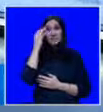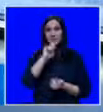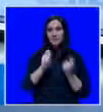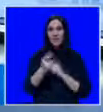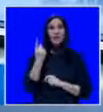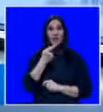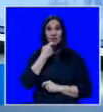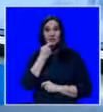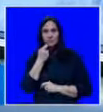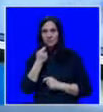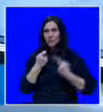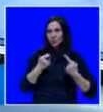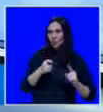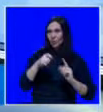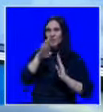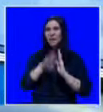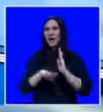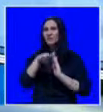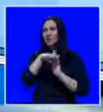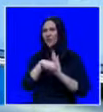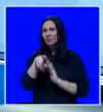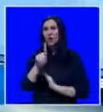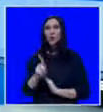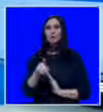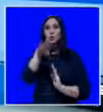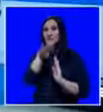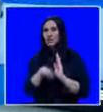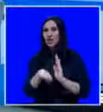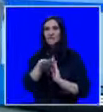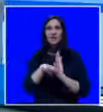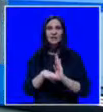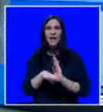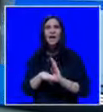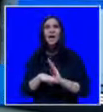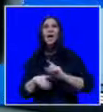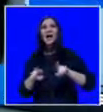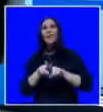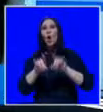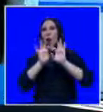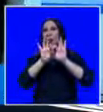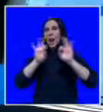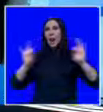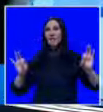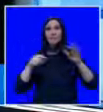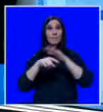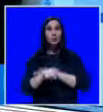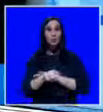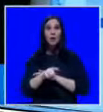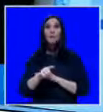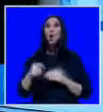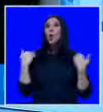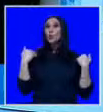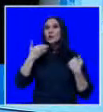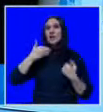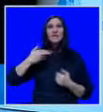замяната на едни изпити с други снижава критерия. Това, което снижава критерия, е летвата на матурата. Но университетите могат да вдигнат тази